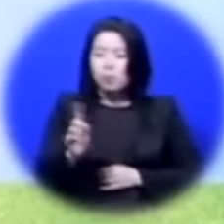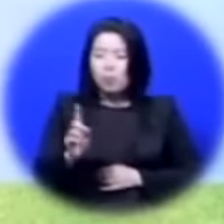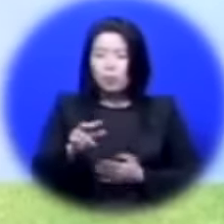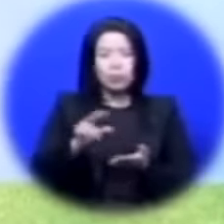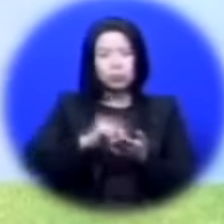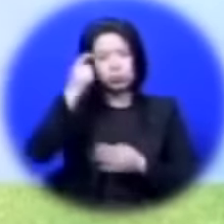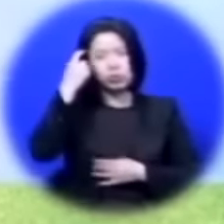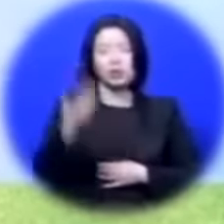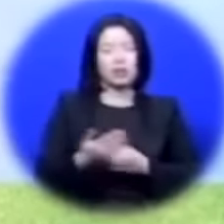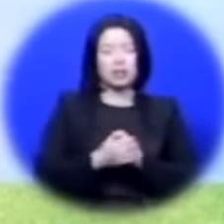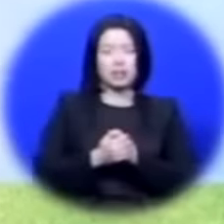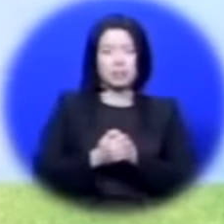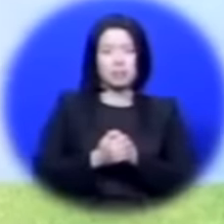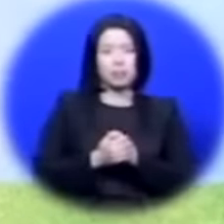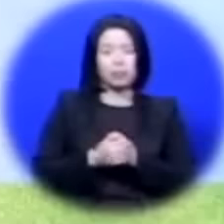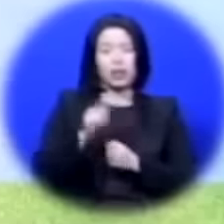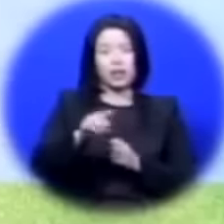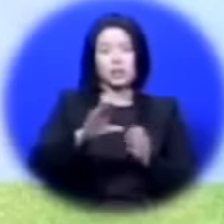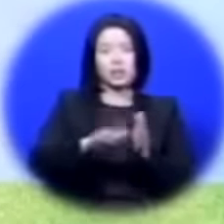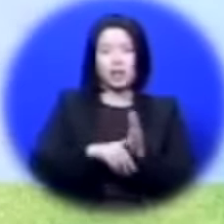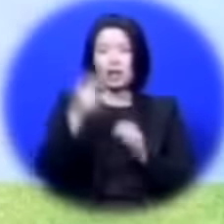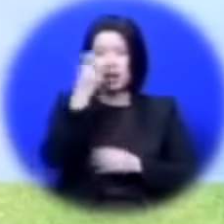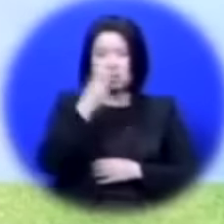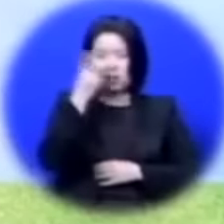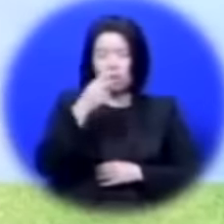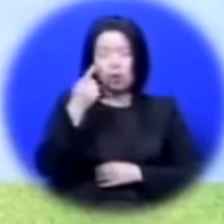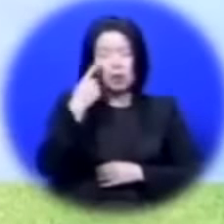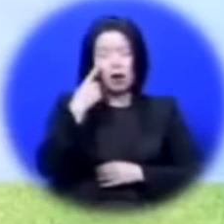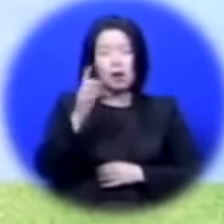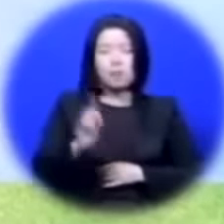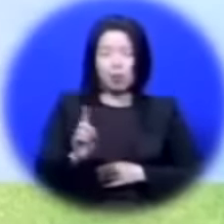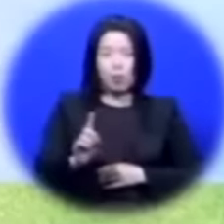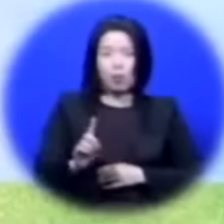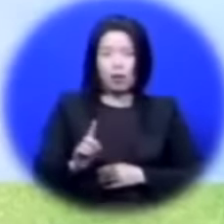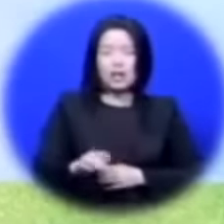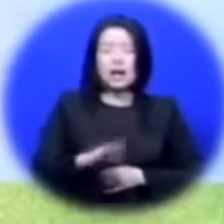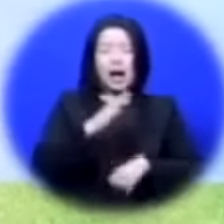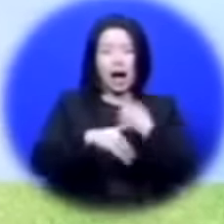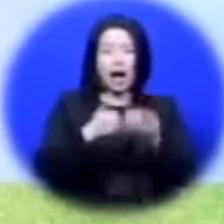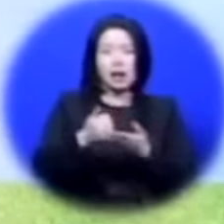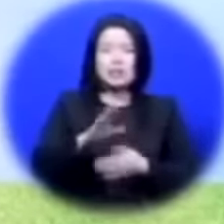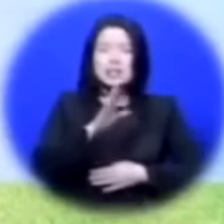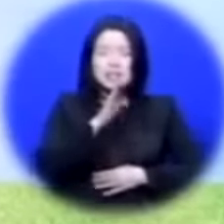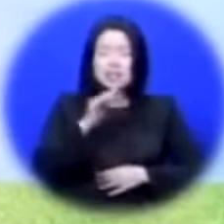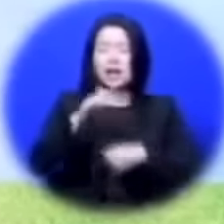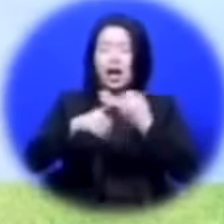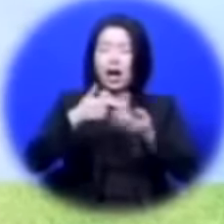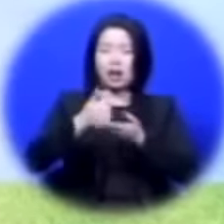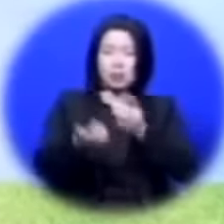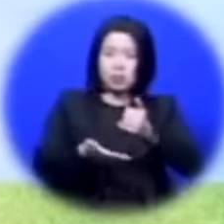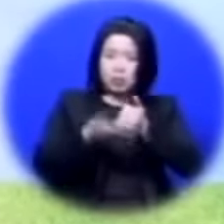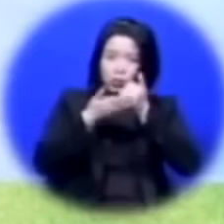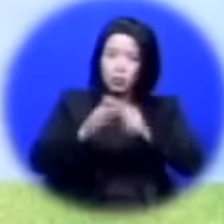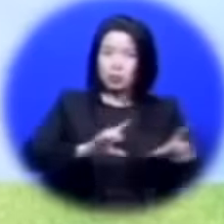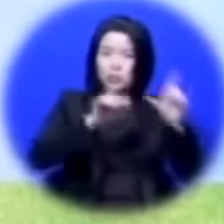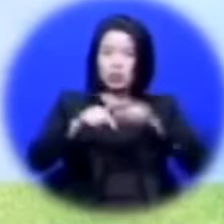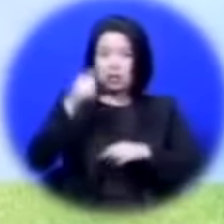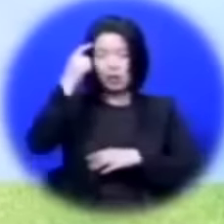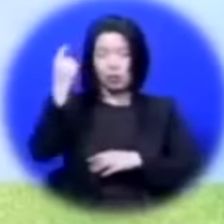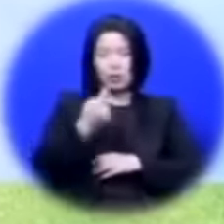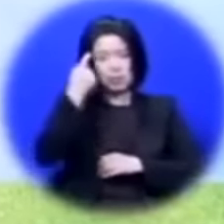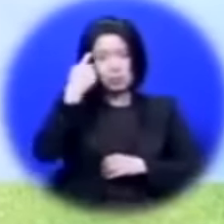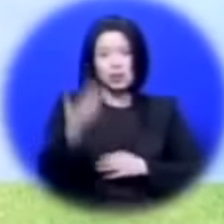무엇입니까 그때 여러분 점검해야 될 것은 여러분이 진짜 하나님을 하나님으로 섬기고 살았냐